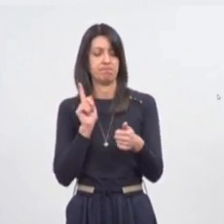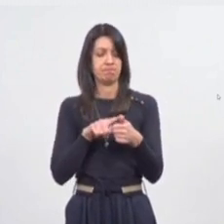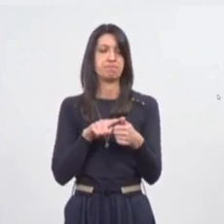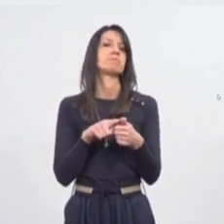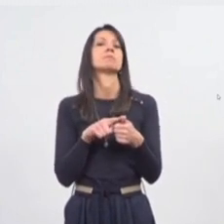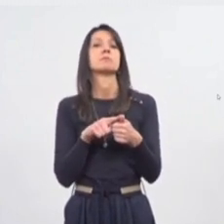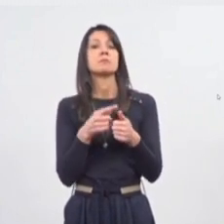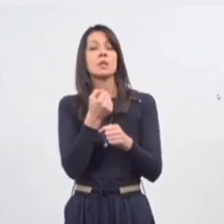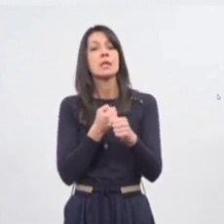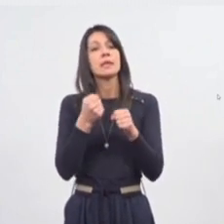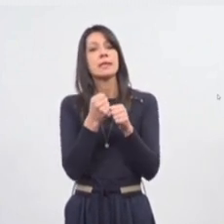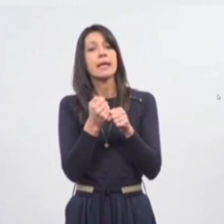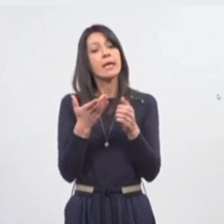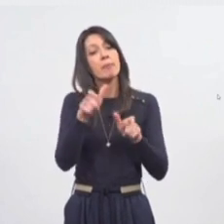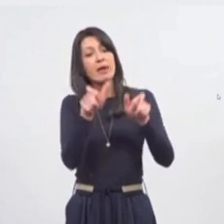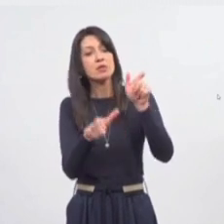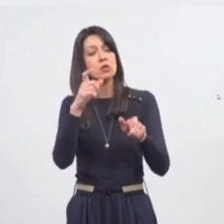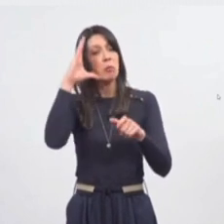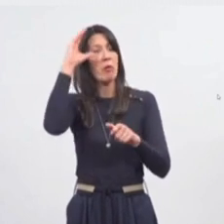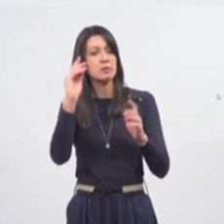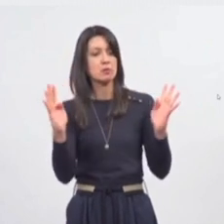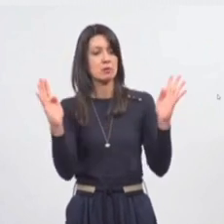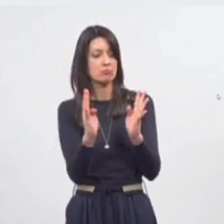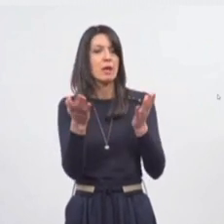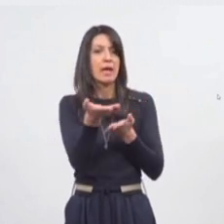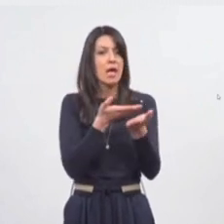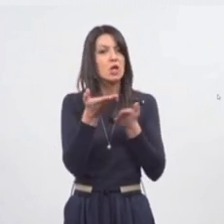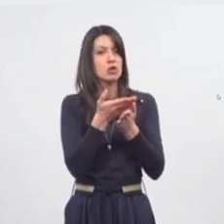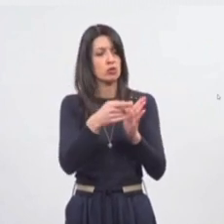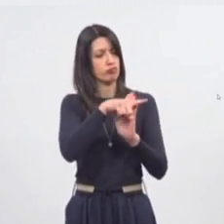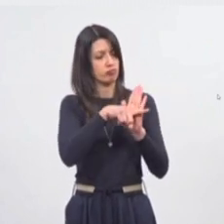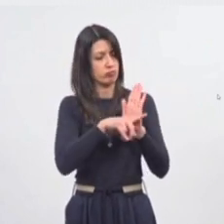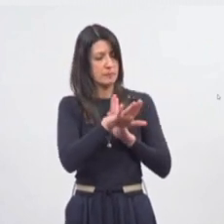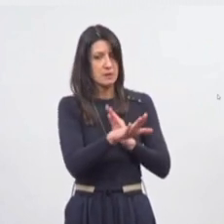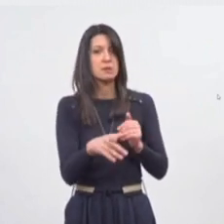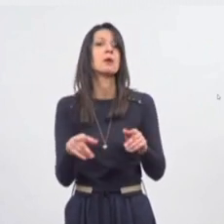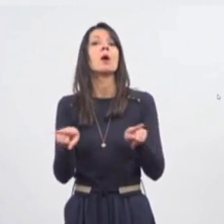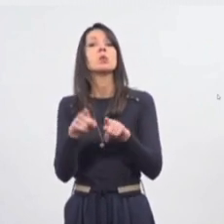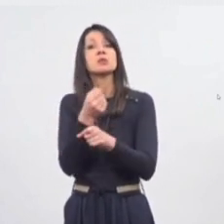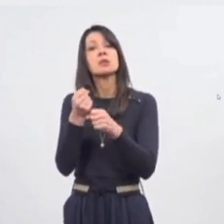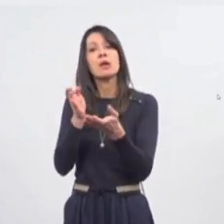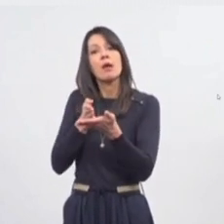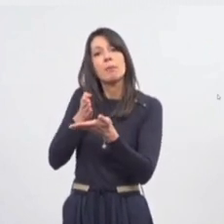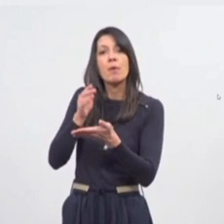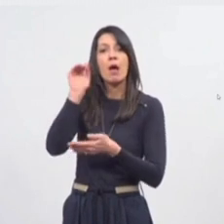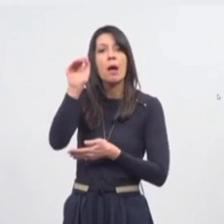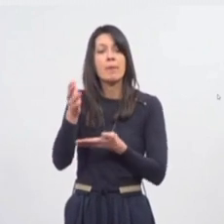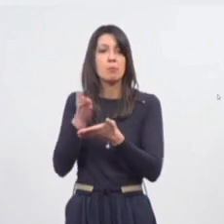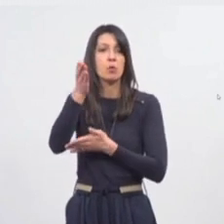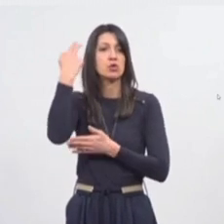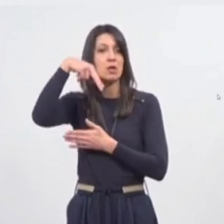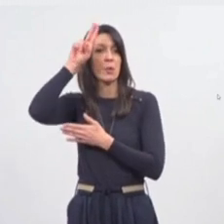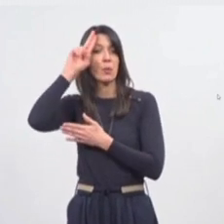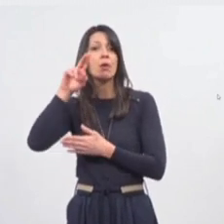cadre d'échange entre professionnels, lancer des appels à projets européens de soutien aux solutions technologiques